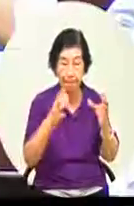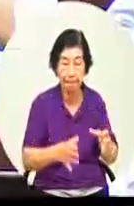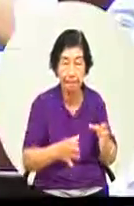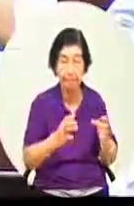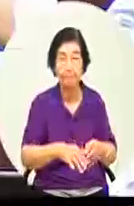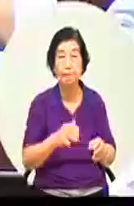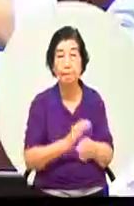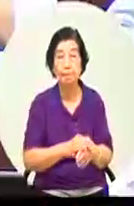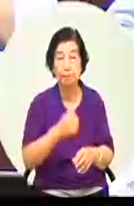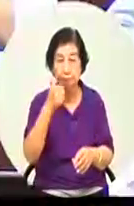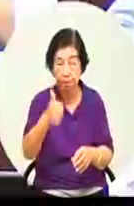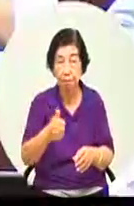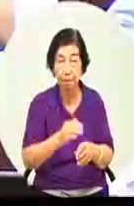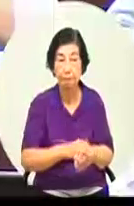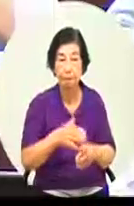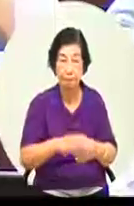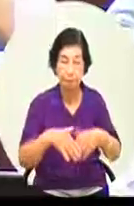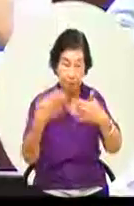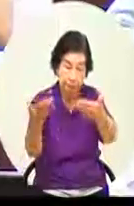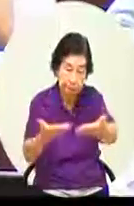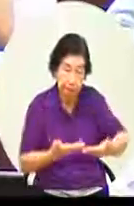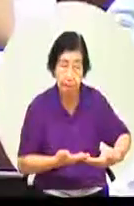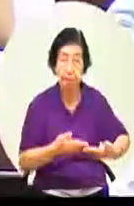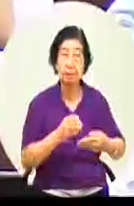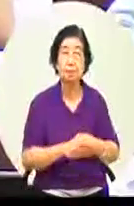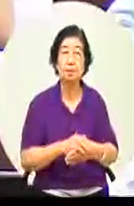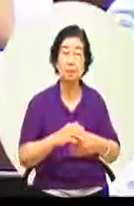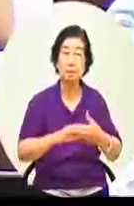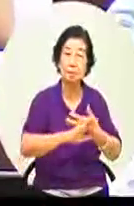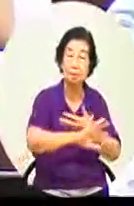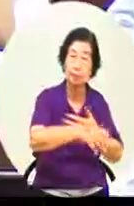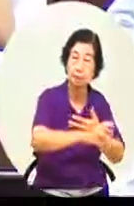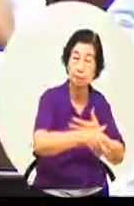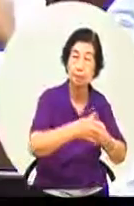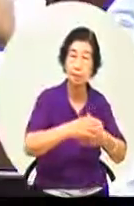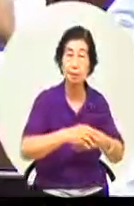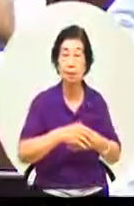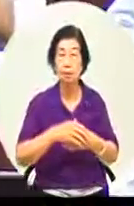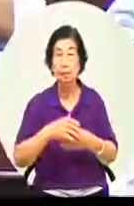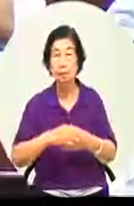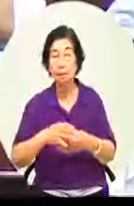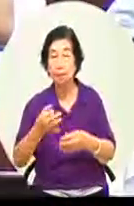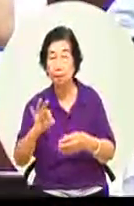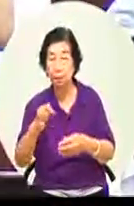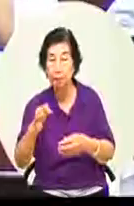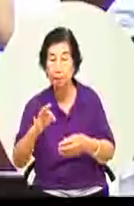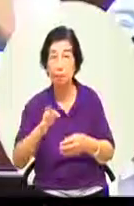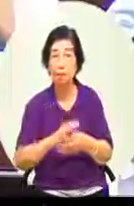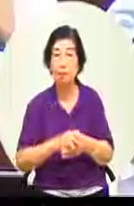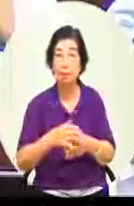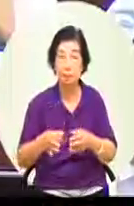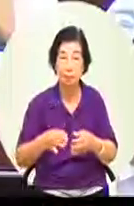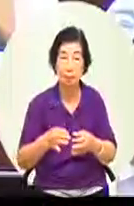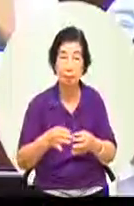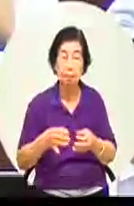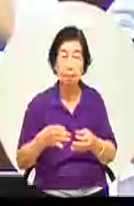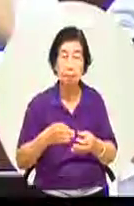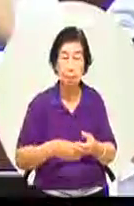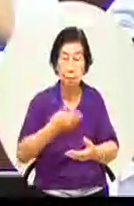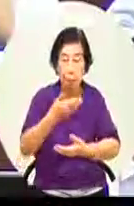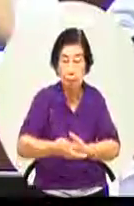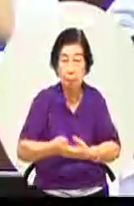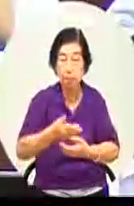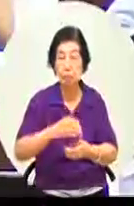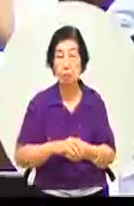样的一个接待的环境，包括我们的外币兑换，以及包括我们这一个地方的落地之后，就是